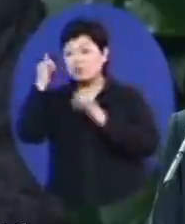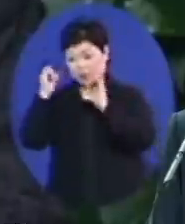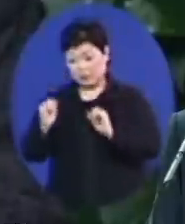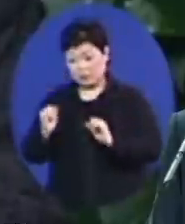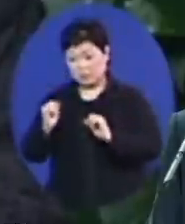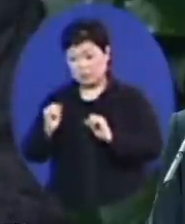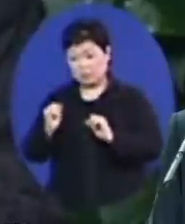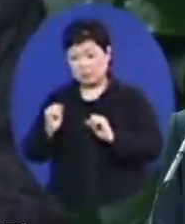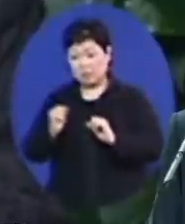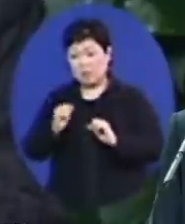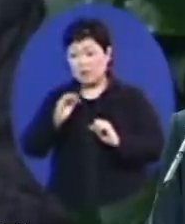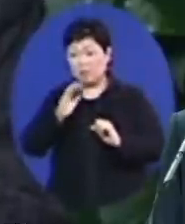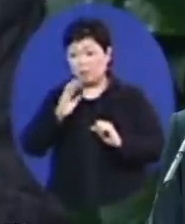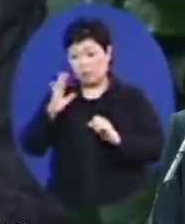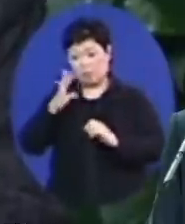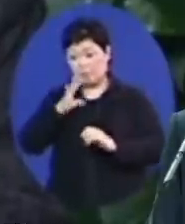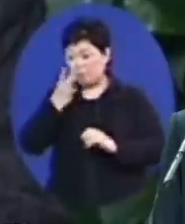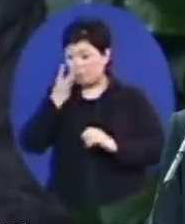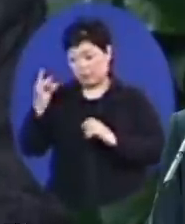당연하지 않습니다.